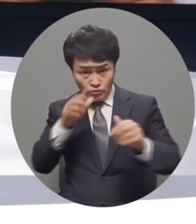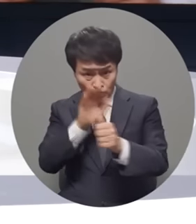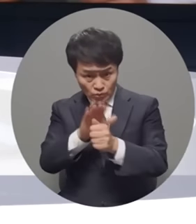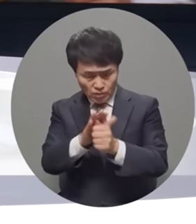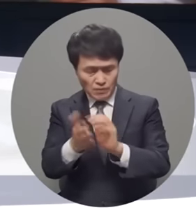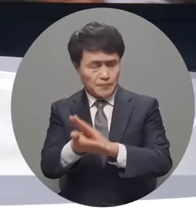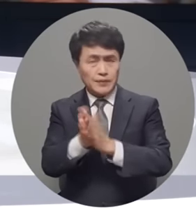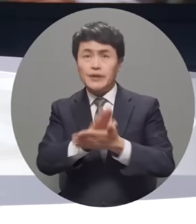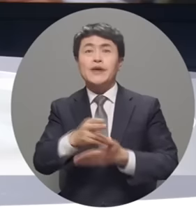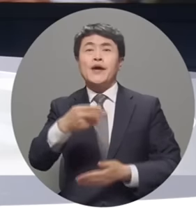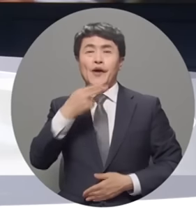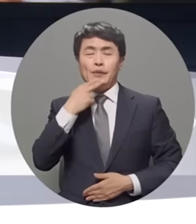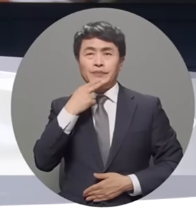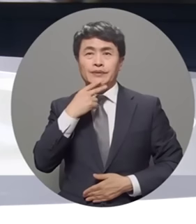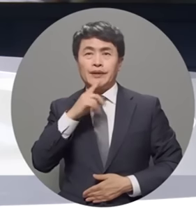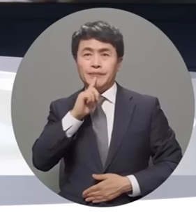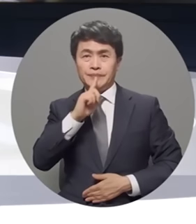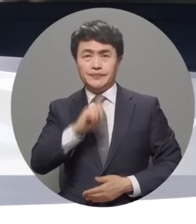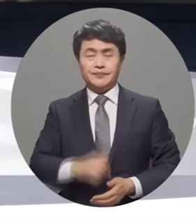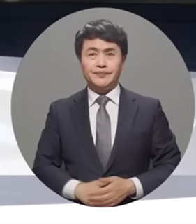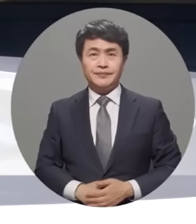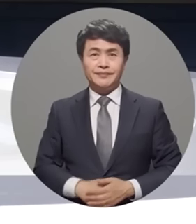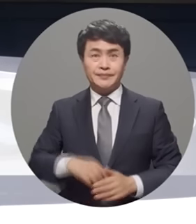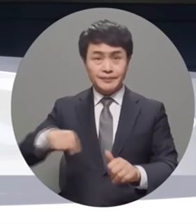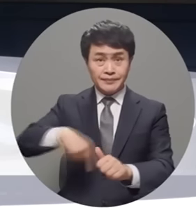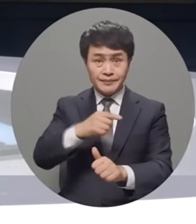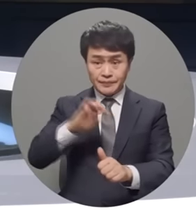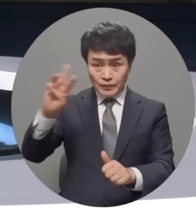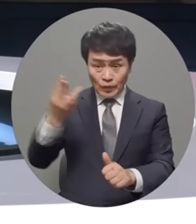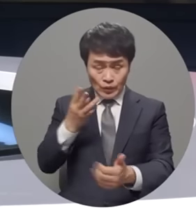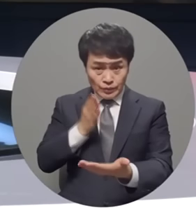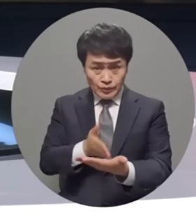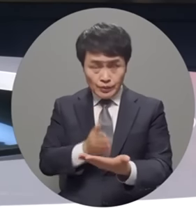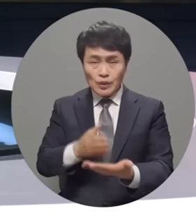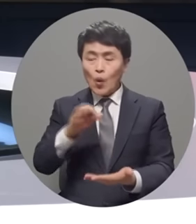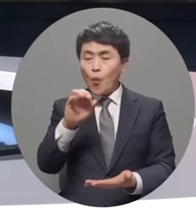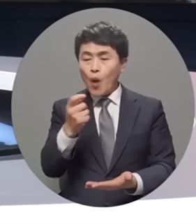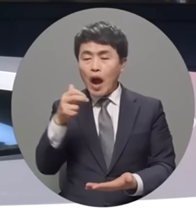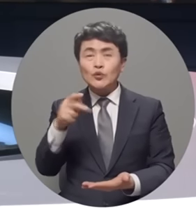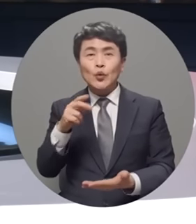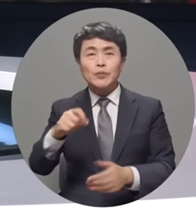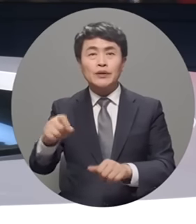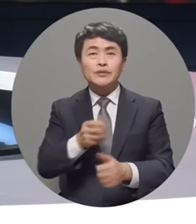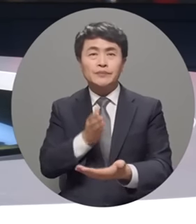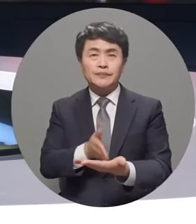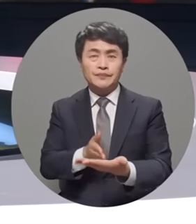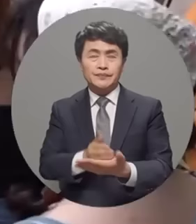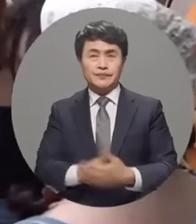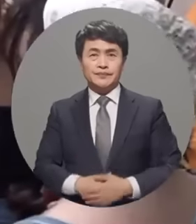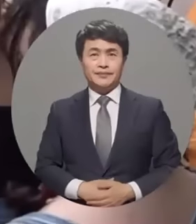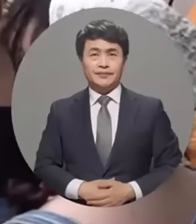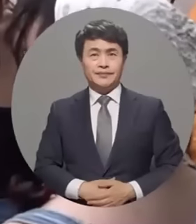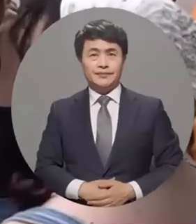없을 거라면서 선을 그었습니다. 이 소식은 워싱턴에서 왕종명 특파원이 취재했습니다.